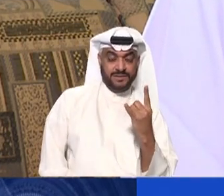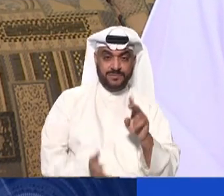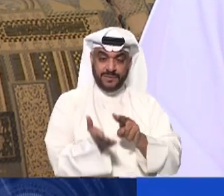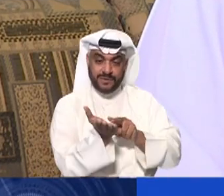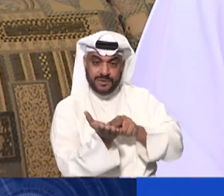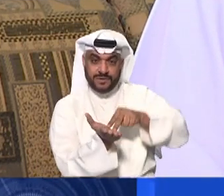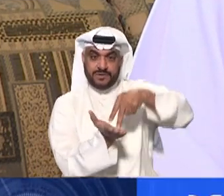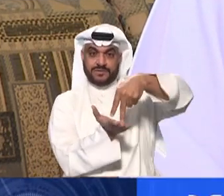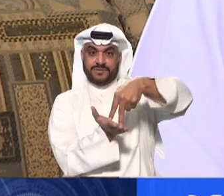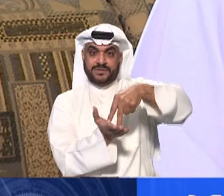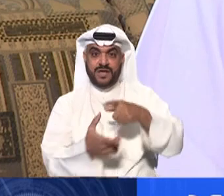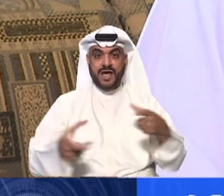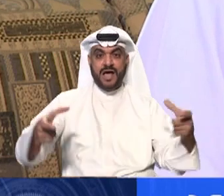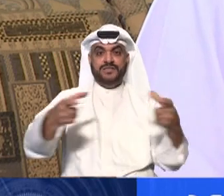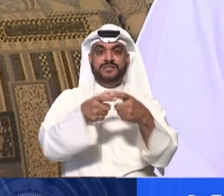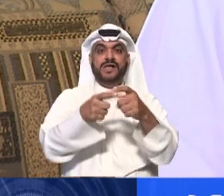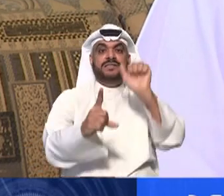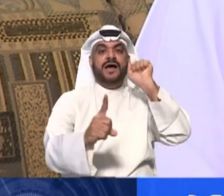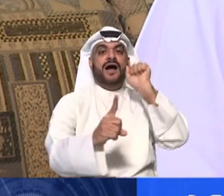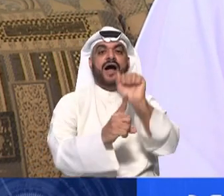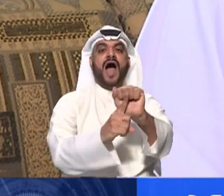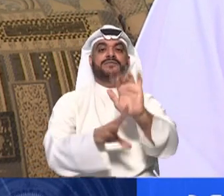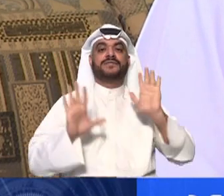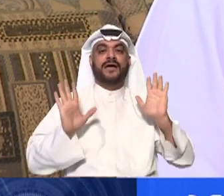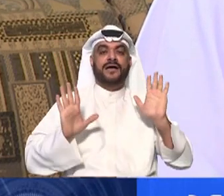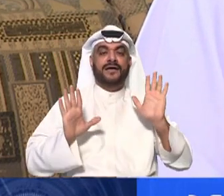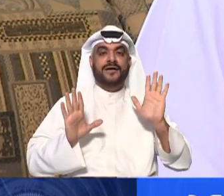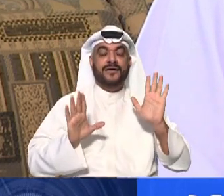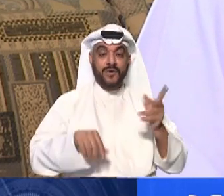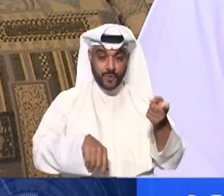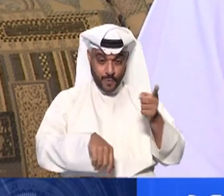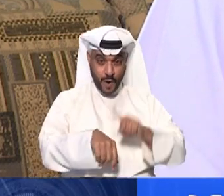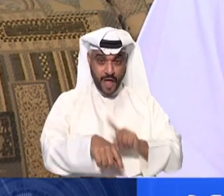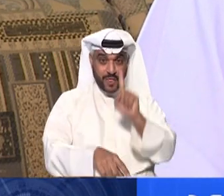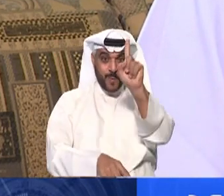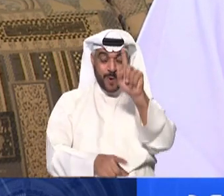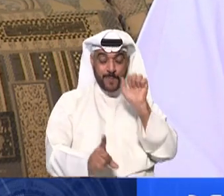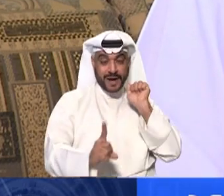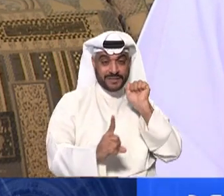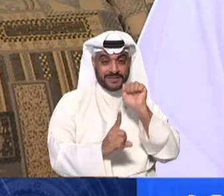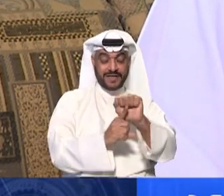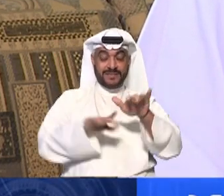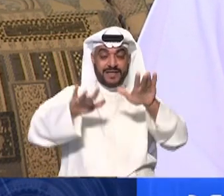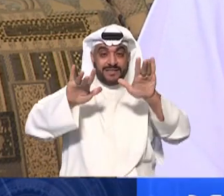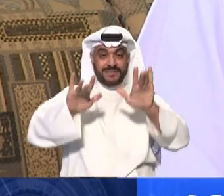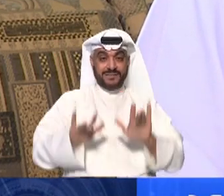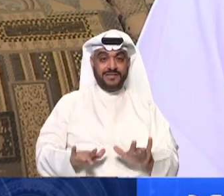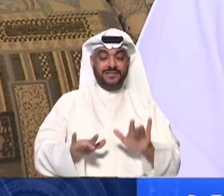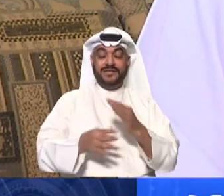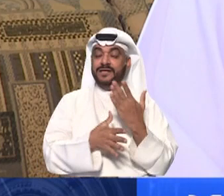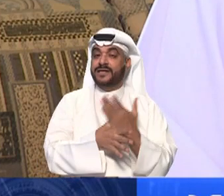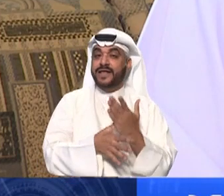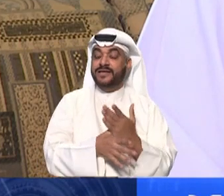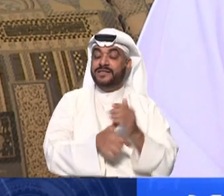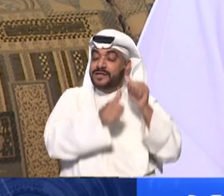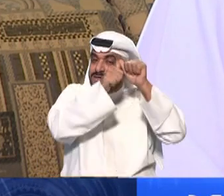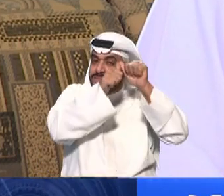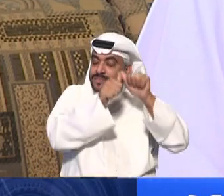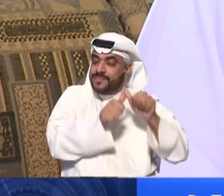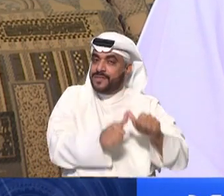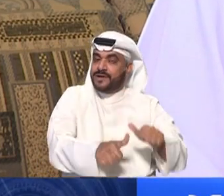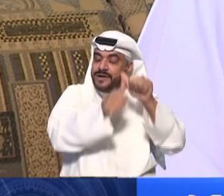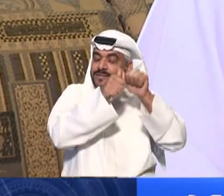أكتوبر 2020 بعقد جلسة خاصة، وهذه الجلسة الخاصة كانت لتأبين